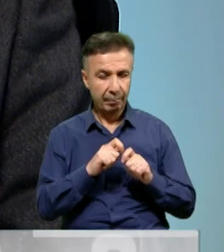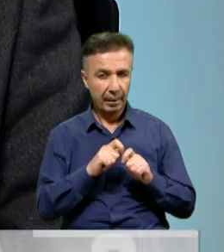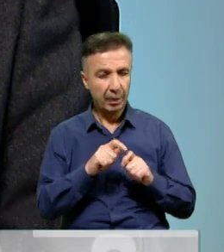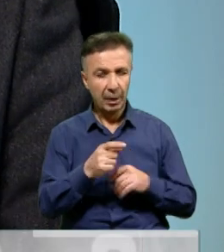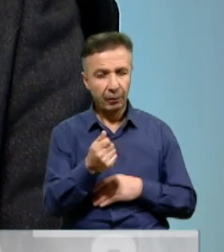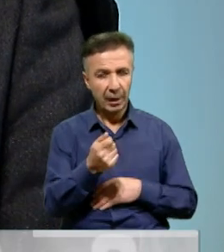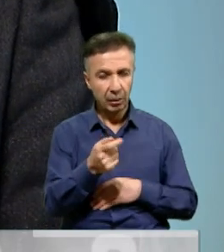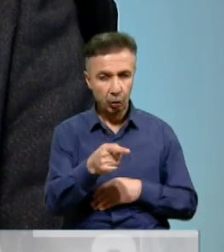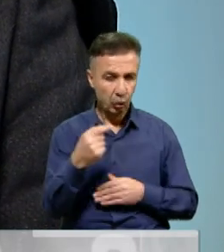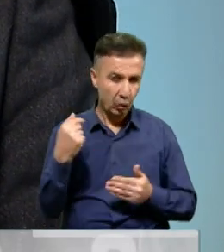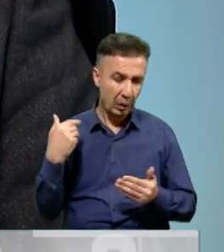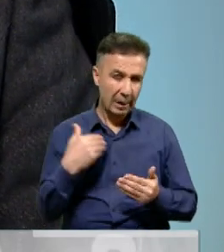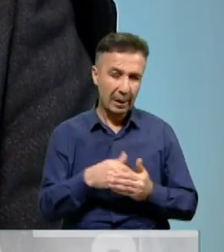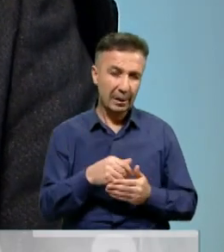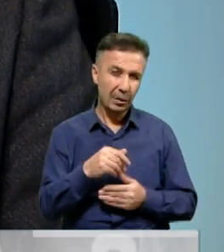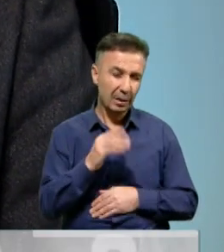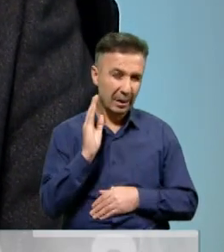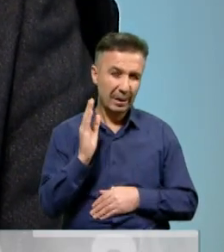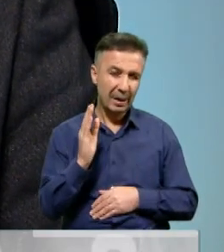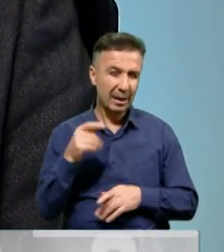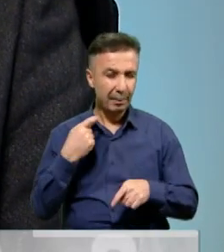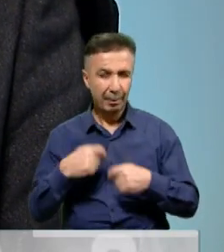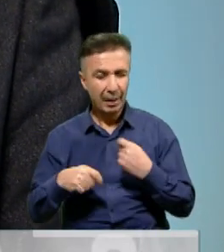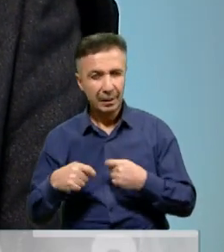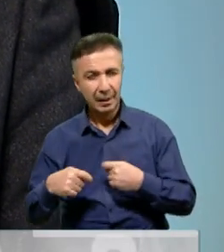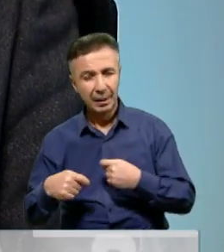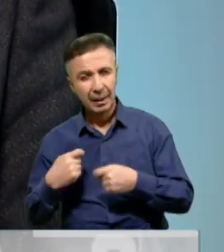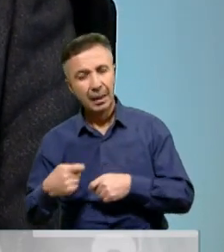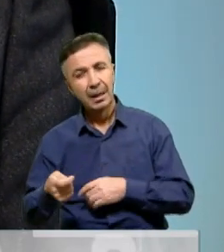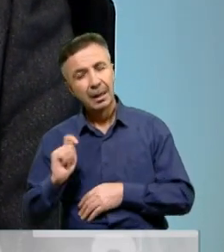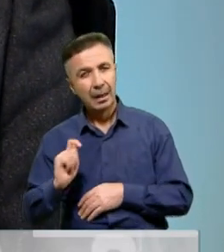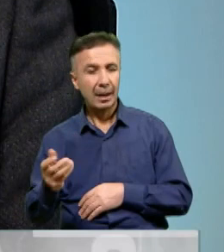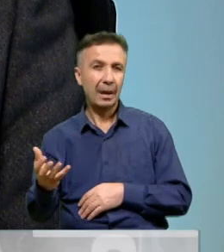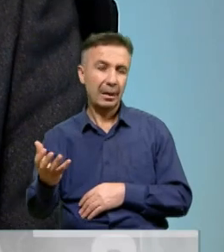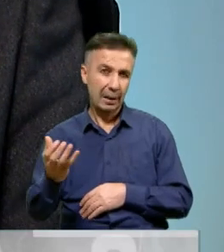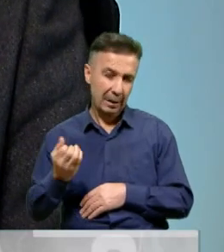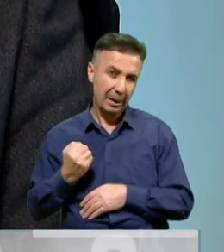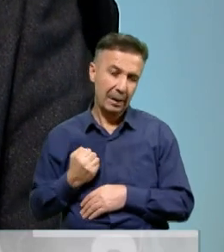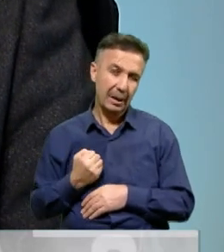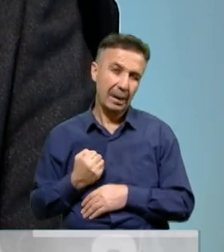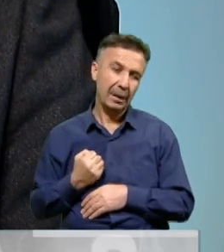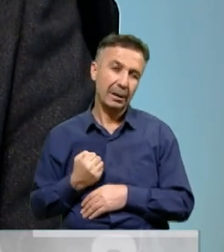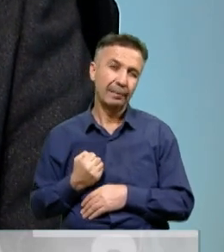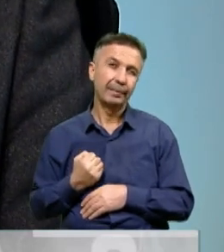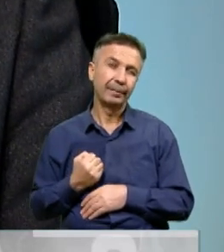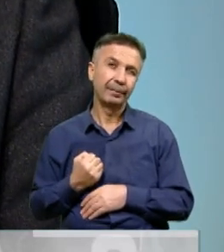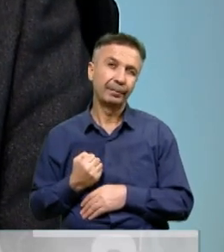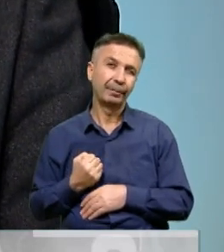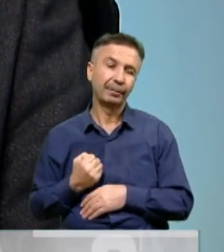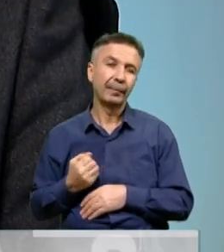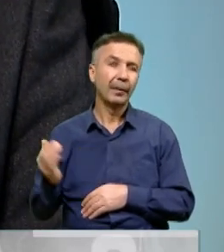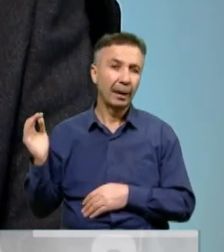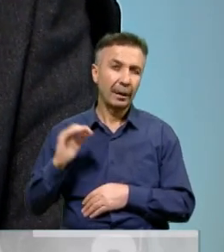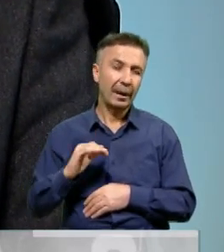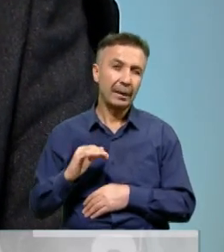şu kadar, sen git herhangi bir bankadan kredi al. Hatta anlaştığın bankalar da var işte git onlardan kredi al.